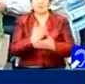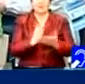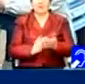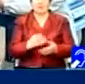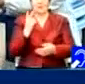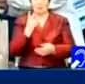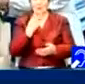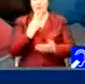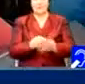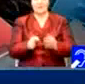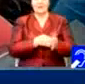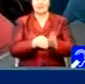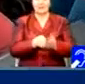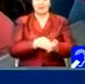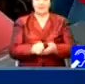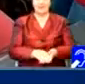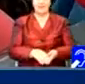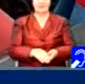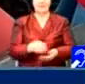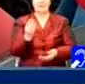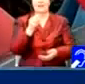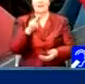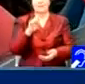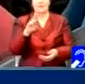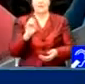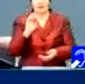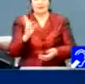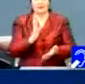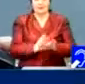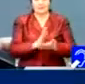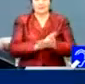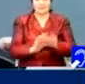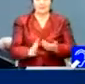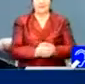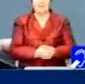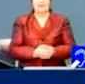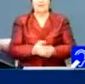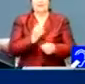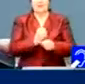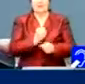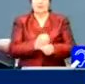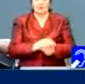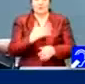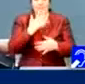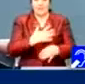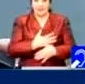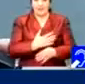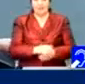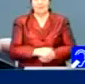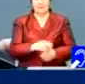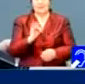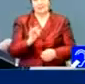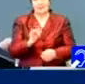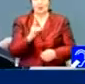pâine, castraveți, spanac. Sunt eco, bio, sunt făcute din dragoste probabil și